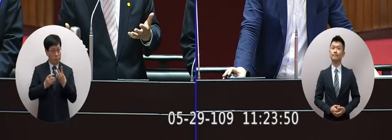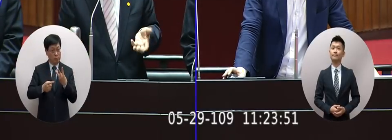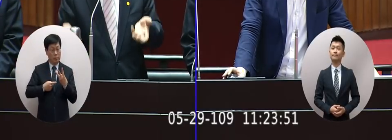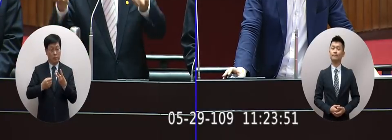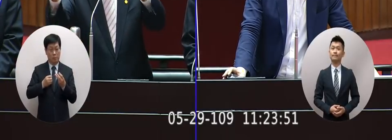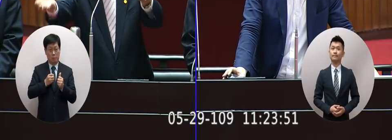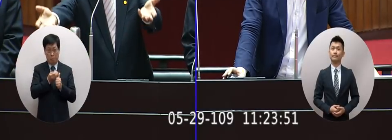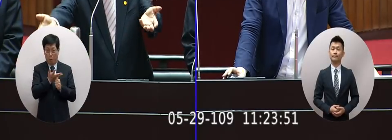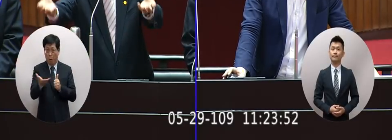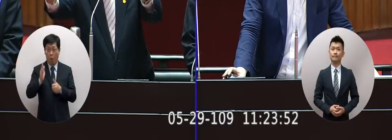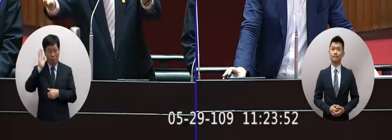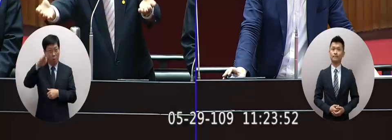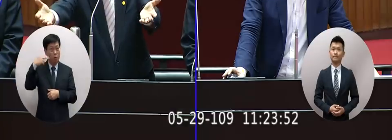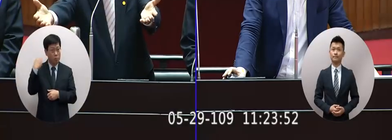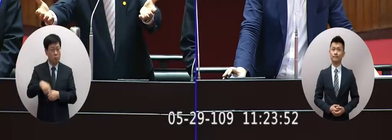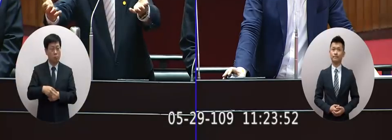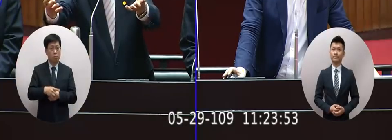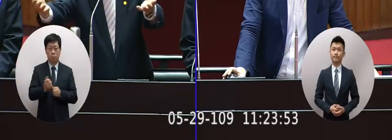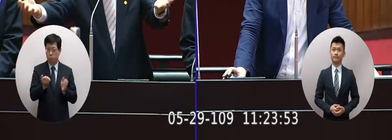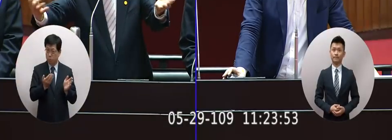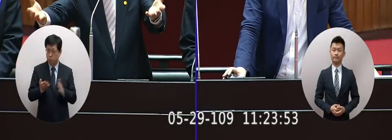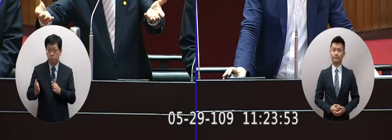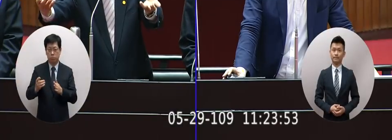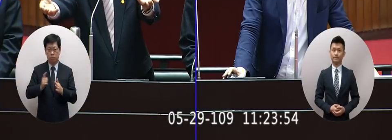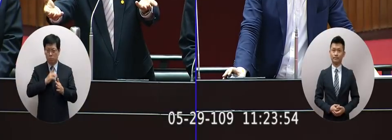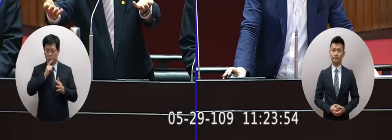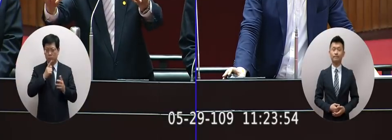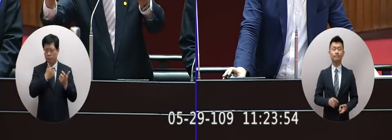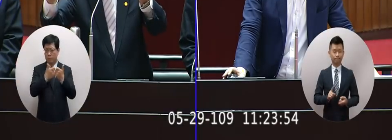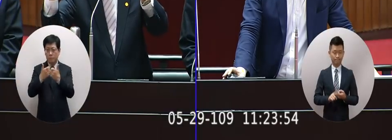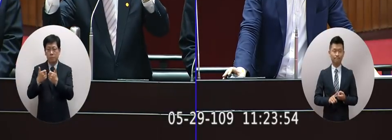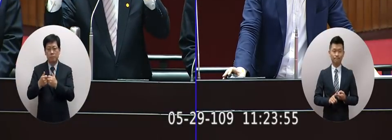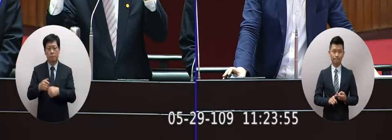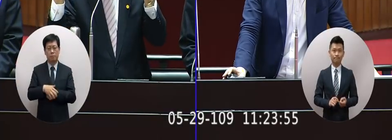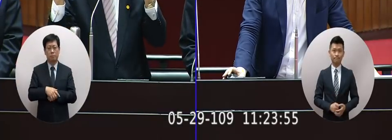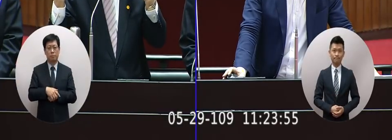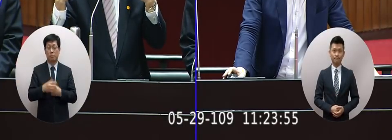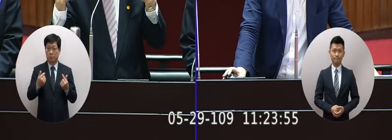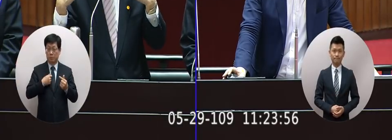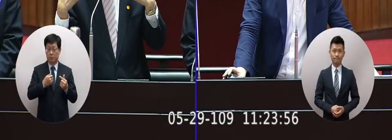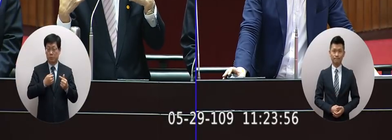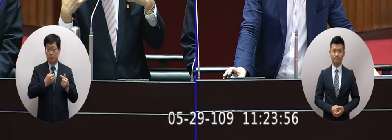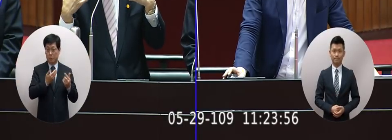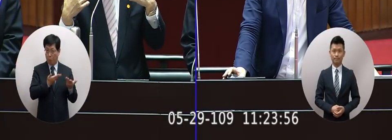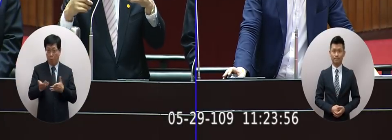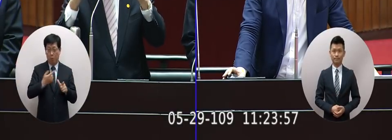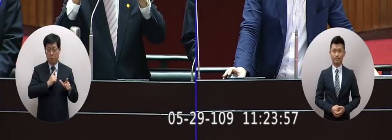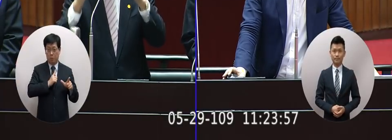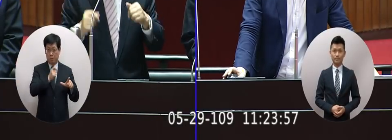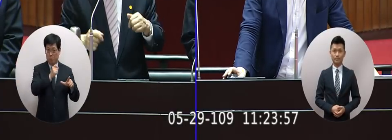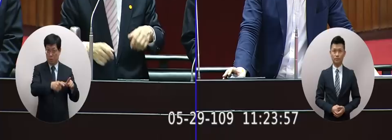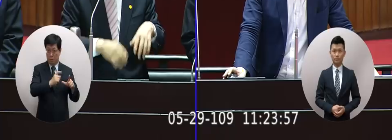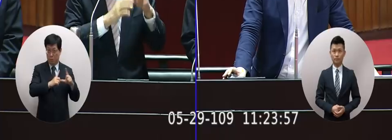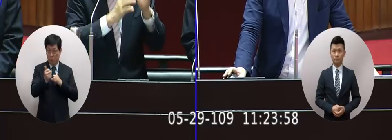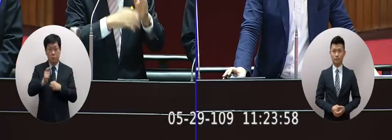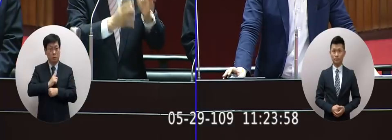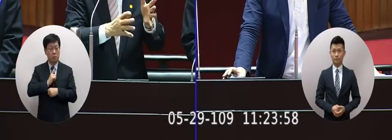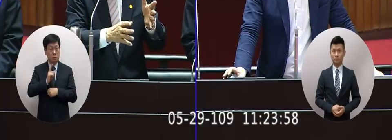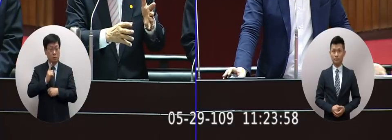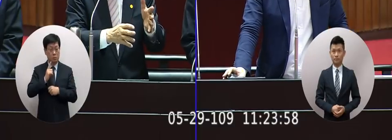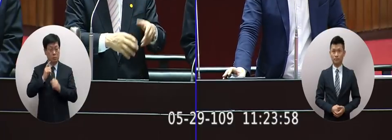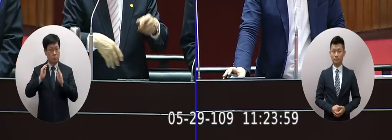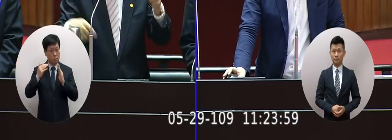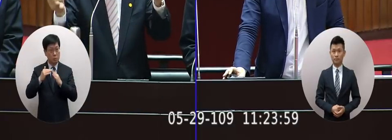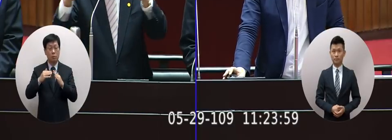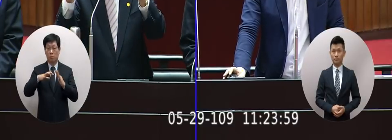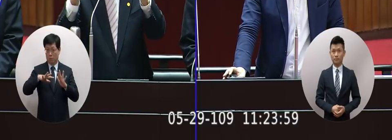了后，因才伫。做各种措施，欢迎伊的企业转去伊母国。台湾是伫即个